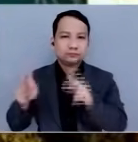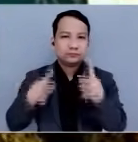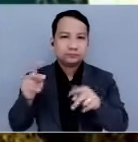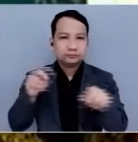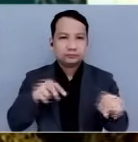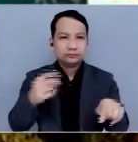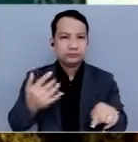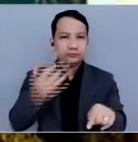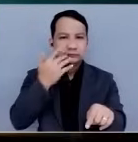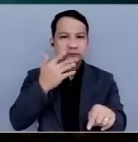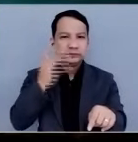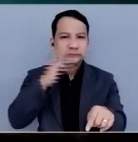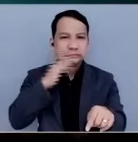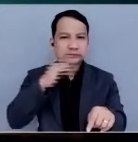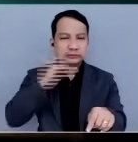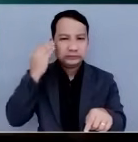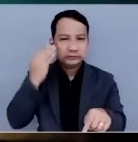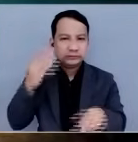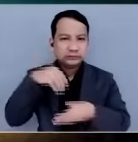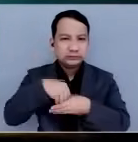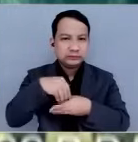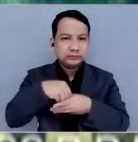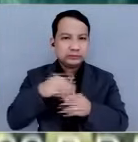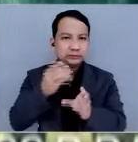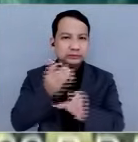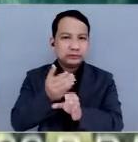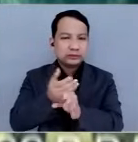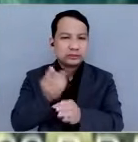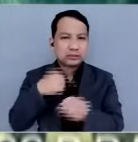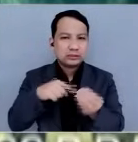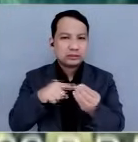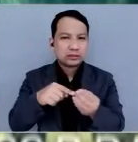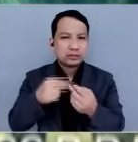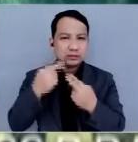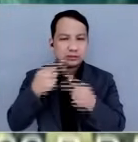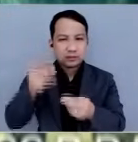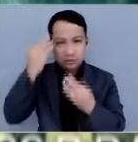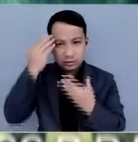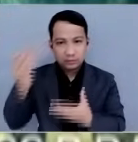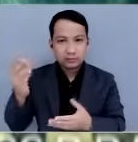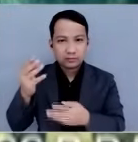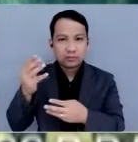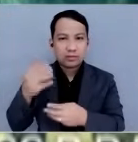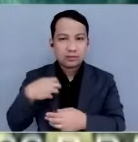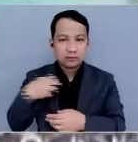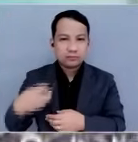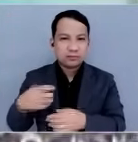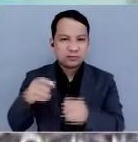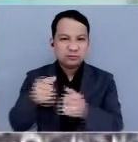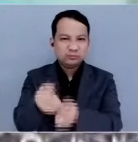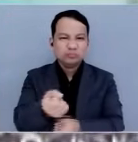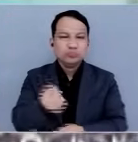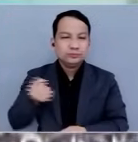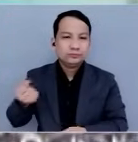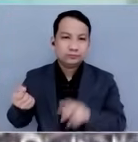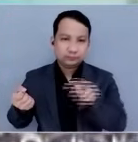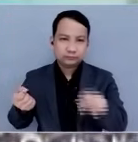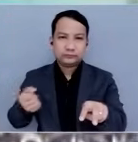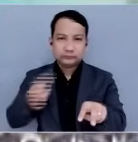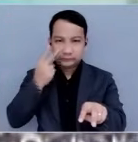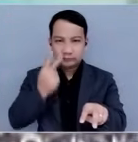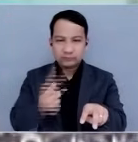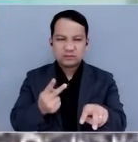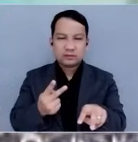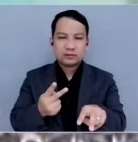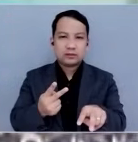masangsang na amoy mula sa nasabing sasakyan. Kaya inireport niya ito sa mga pulis. Pagbukas sa kotse, doon na tumambad ang naaagnas